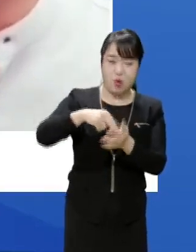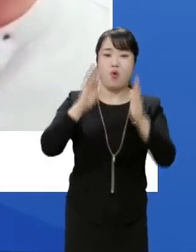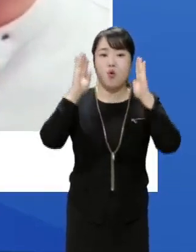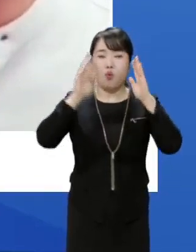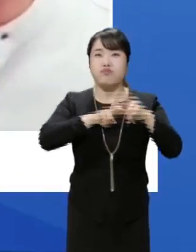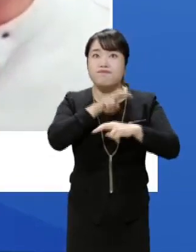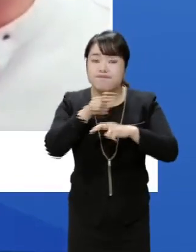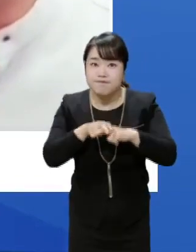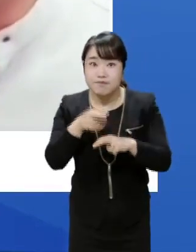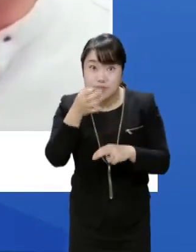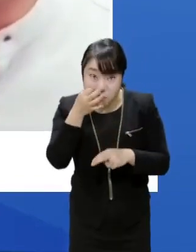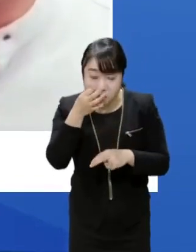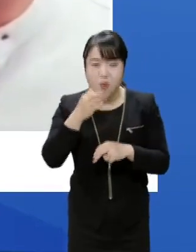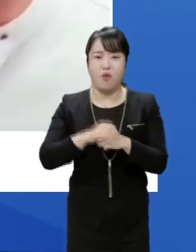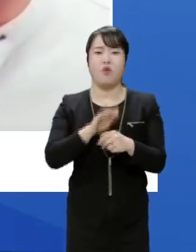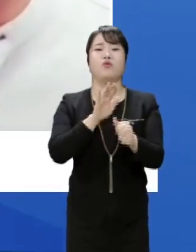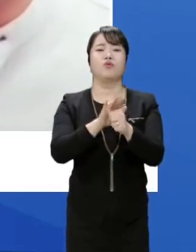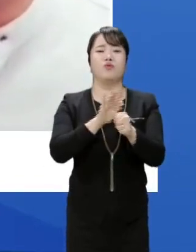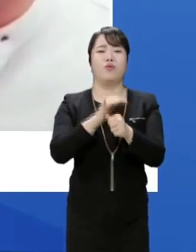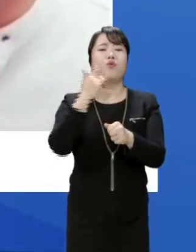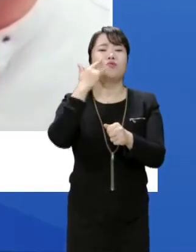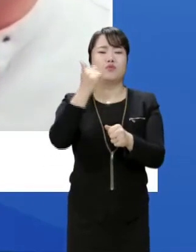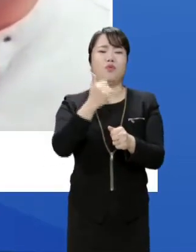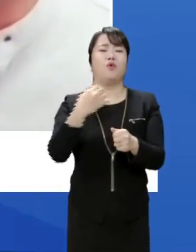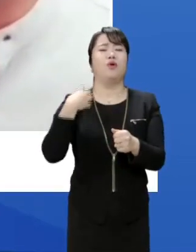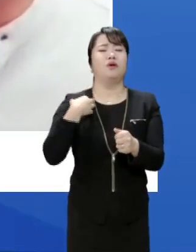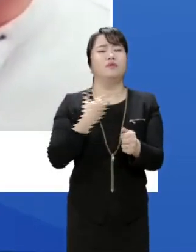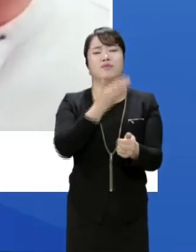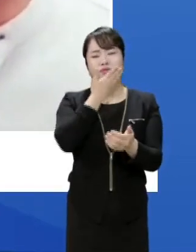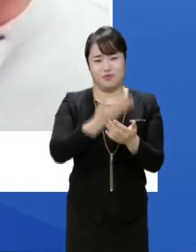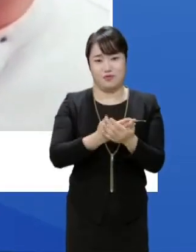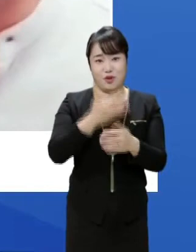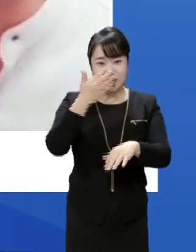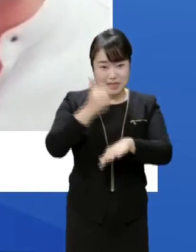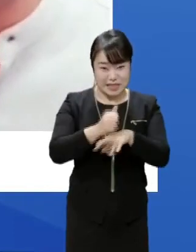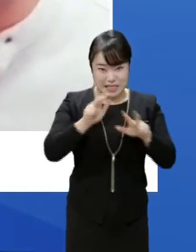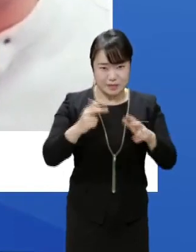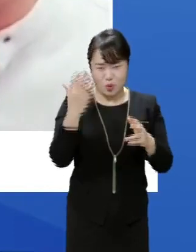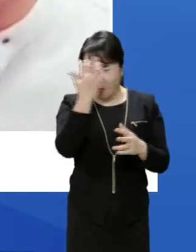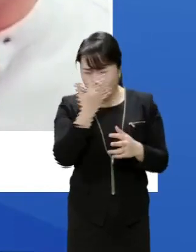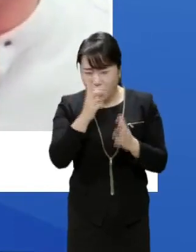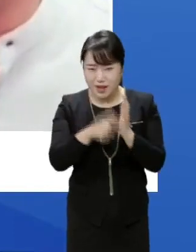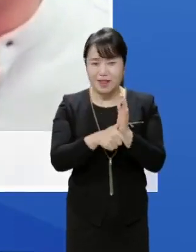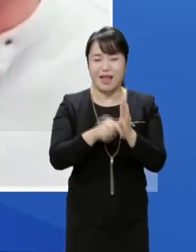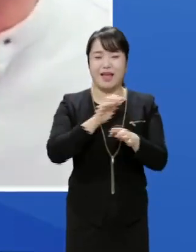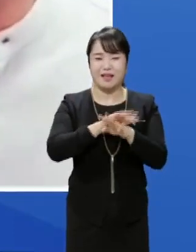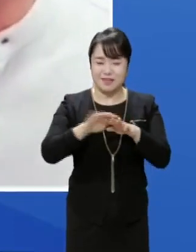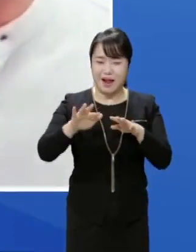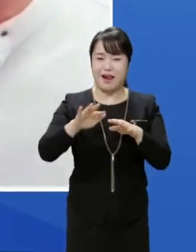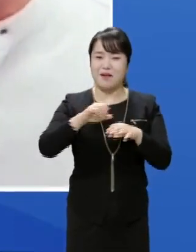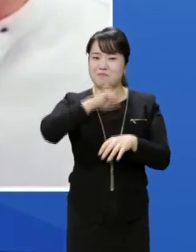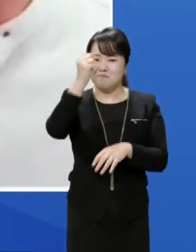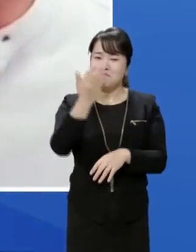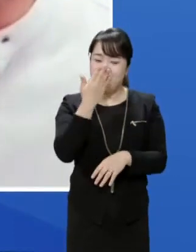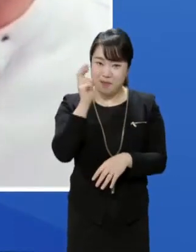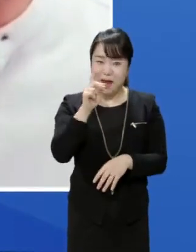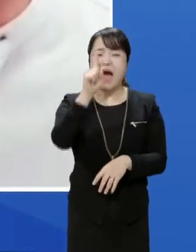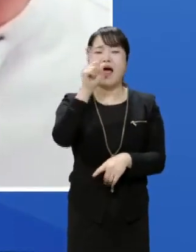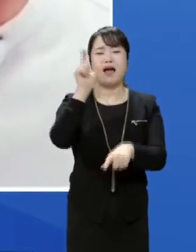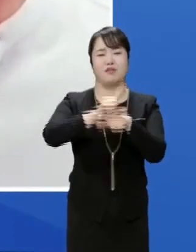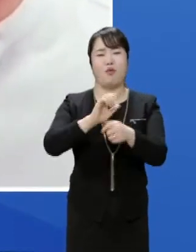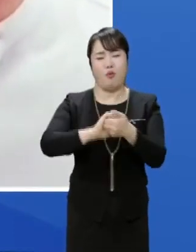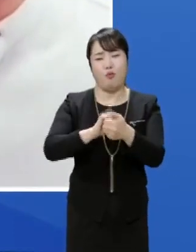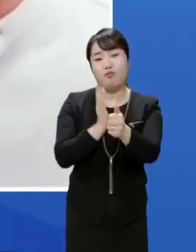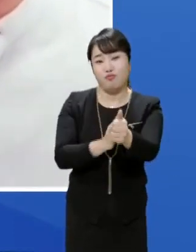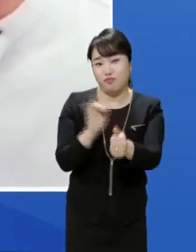참여하고 수업에 참여할 수 있도록 해주시면 이 변화의 시기를 좀잘 넘어갈 수 있지 않을까 생각합니다. 네. 그리고 한 가지만 당부의 말씀을